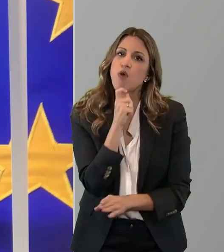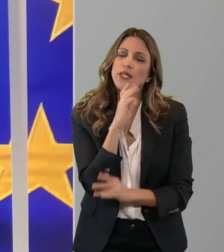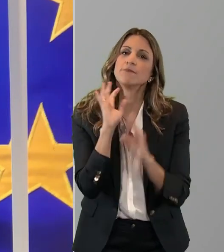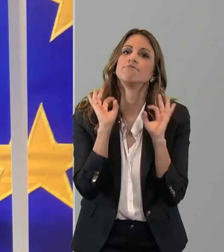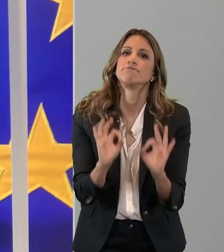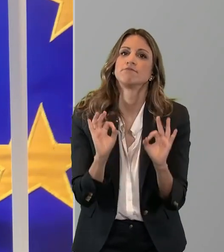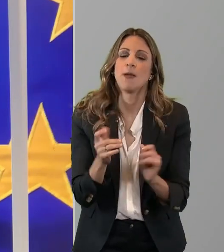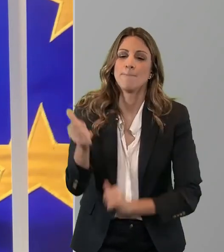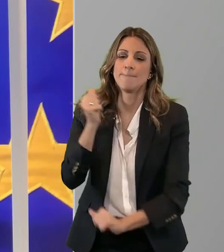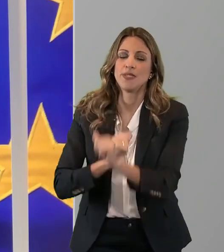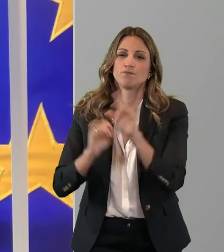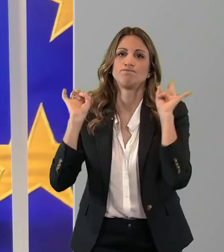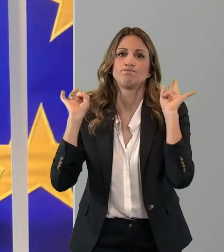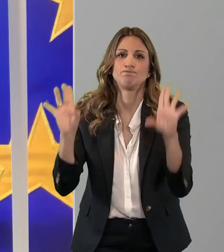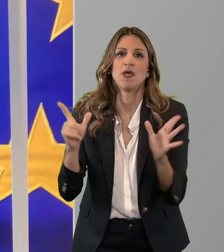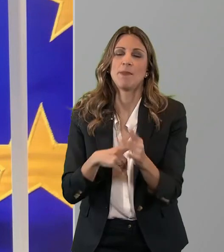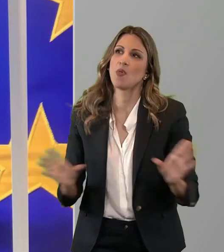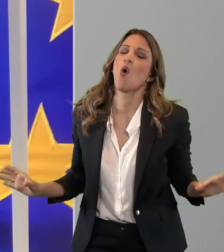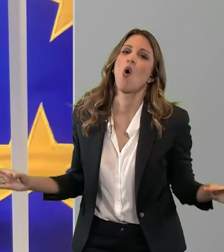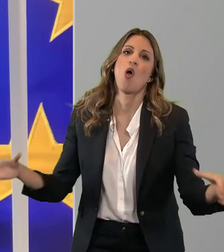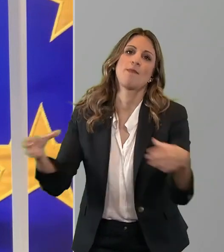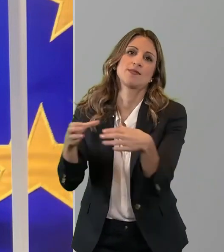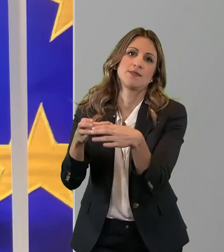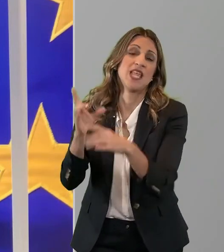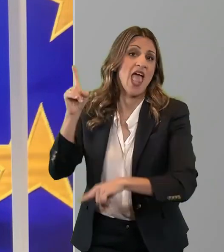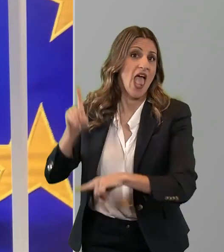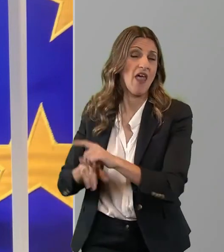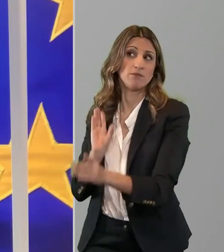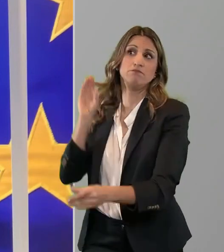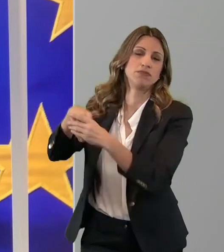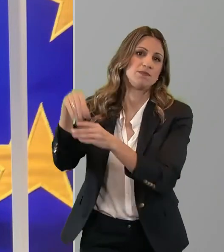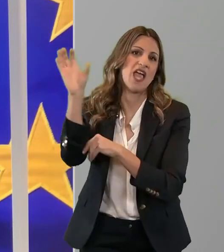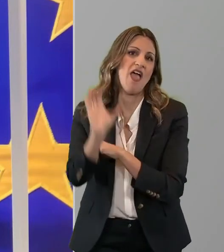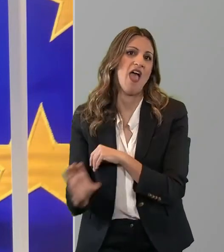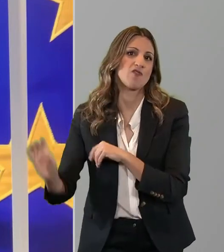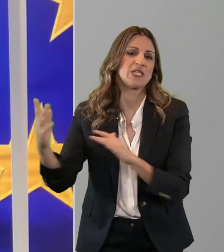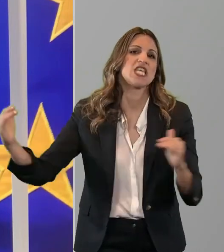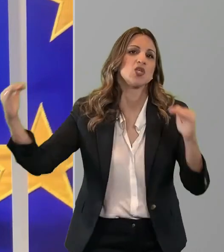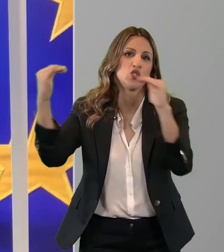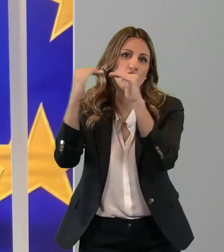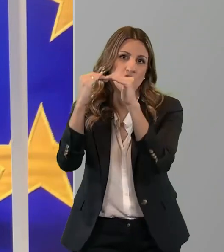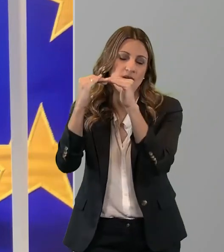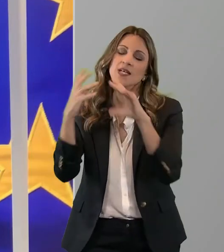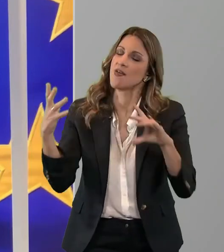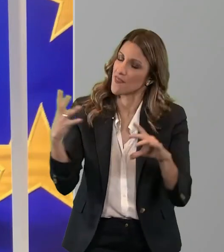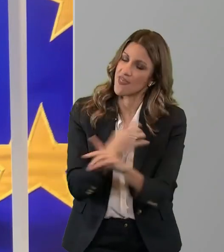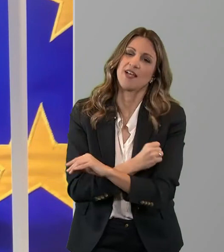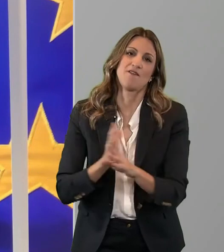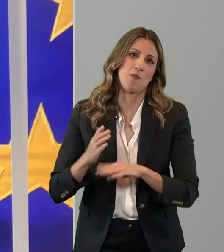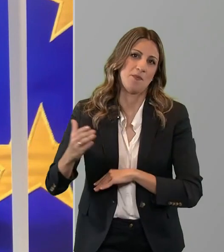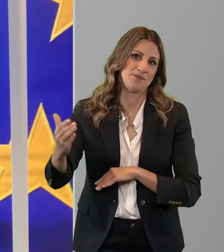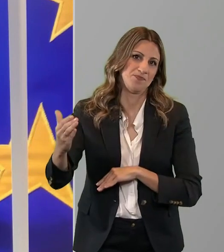αφήνει κανέναν πίσω. Και αυτό δεν έχει καμιά αμφιβολία, δεν χωρά καμιά αμφιβολία, ότι θα σημάνει μεσοπρόθεσμα, αλλά